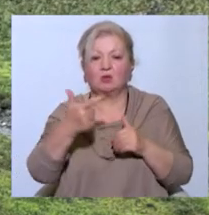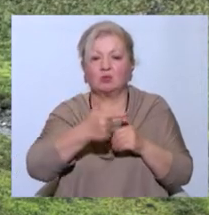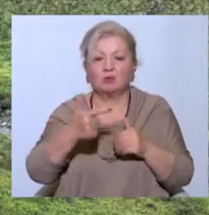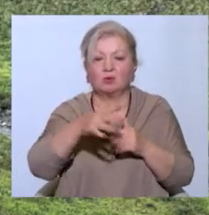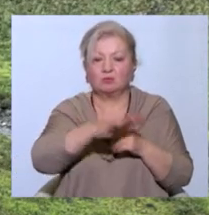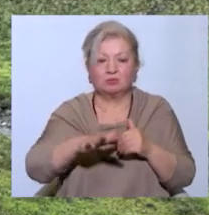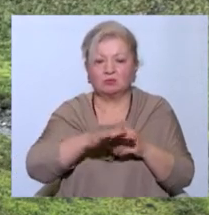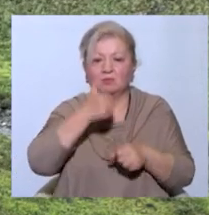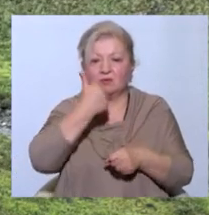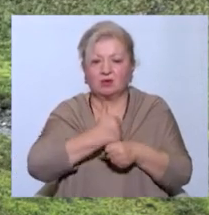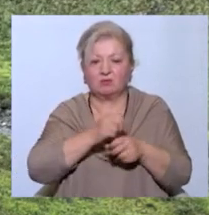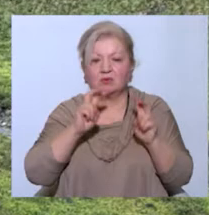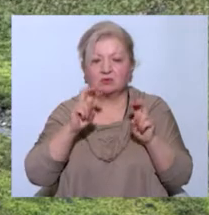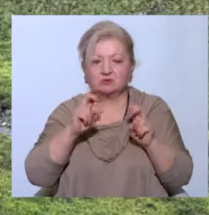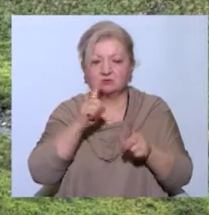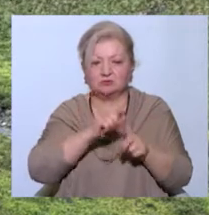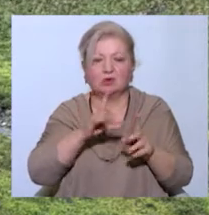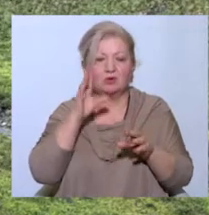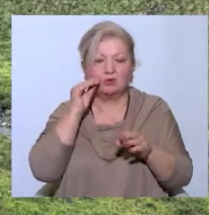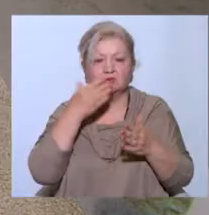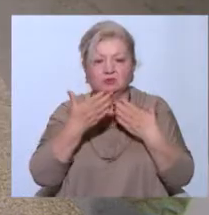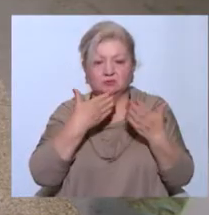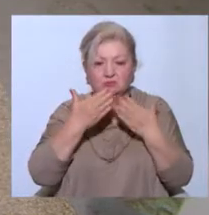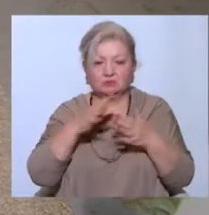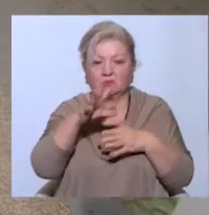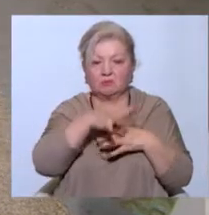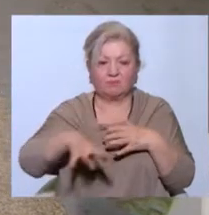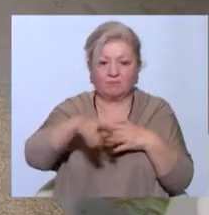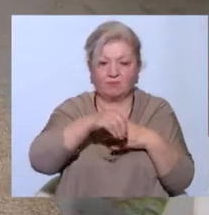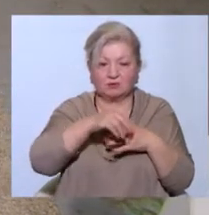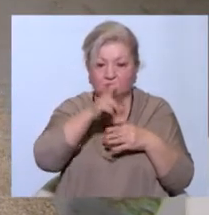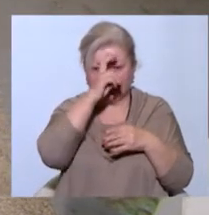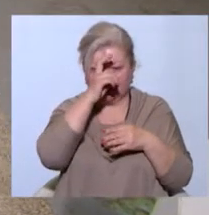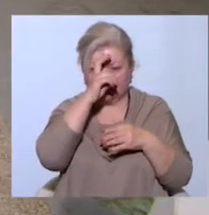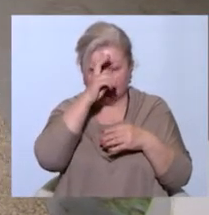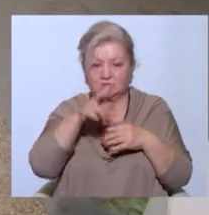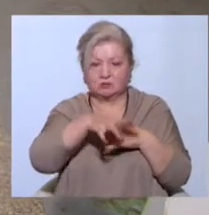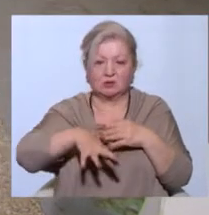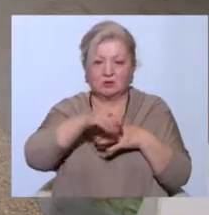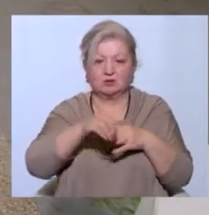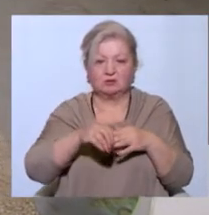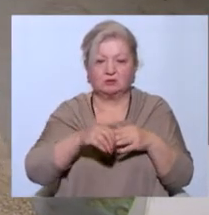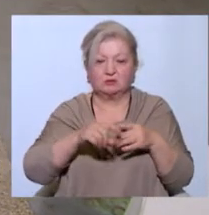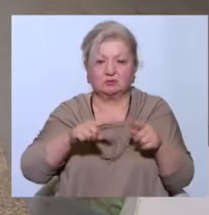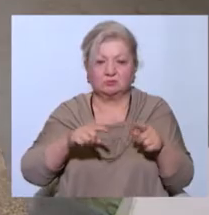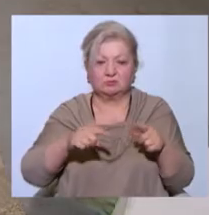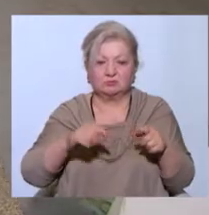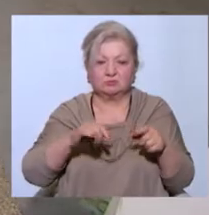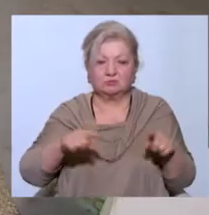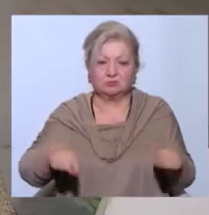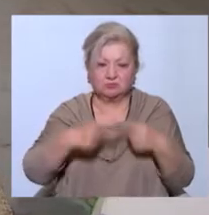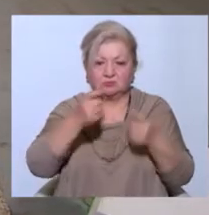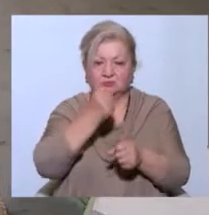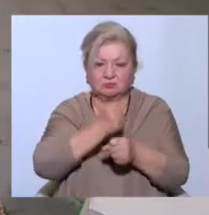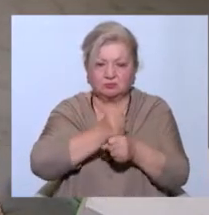ნიშნად? როდესაც ჩვენ რა თქმა უნდა ვსაუბრობთ ქვეყნის ტერიტორიის ათვისებაზე მოსახლეობის მხრიდან და განსაკუთრებით ეს თავისთავად